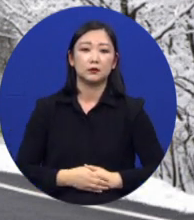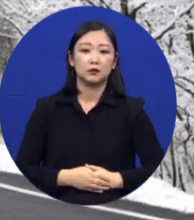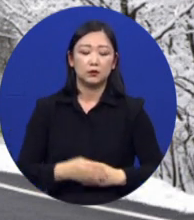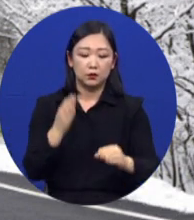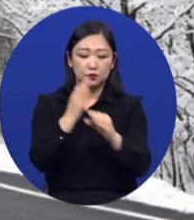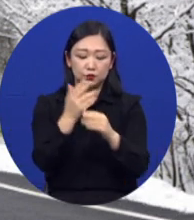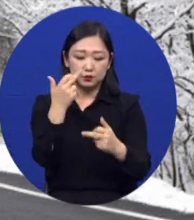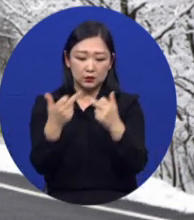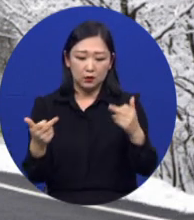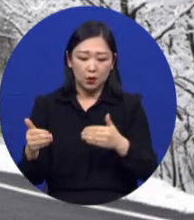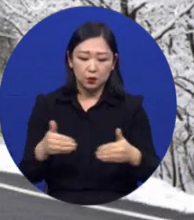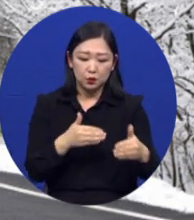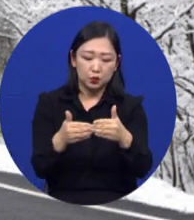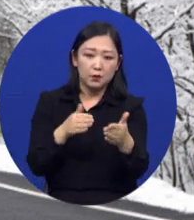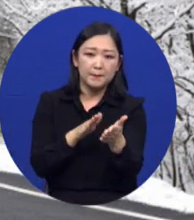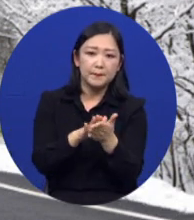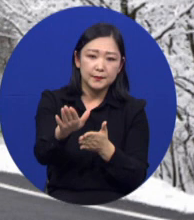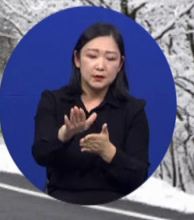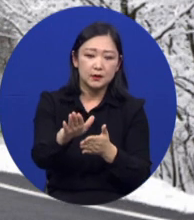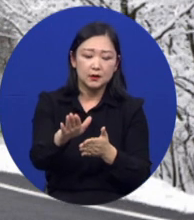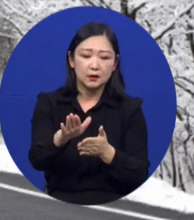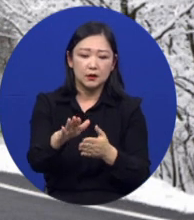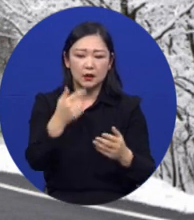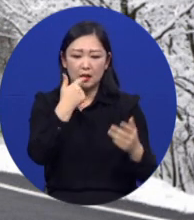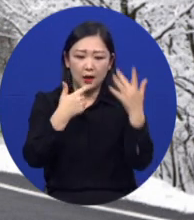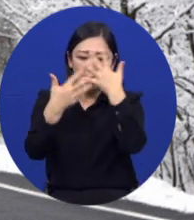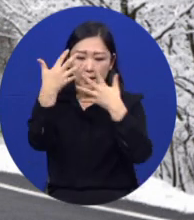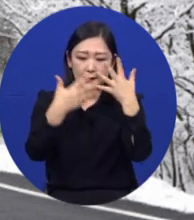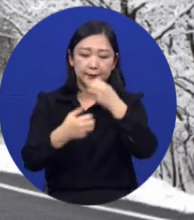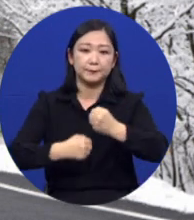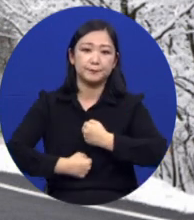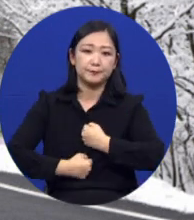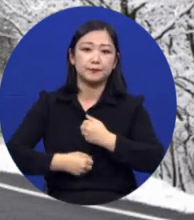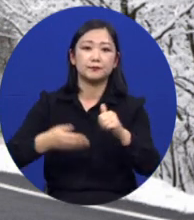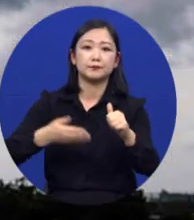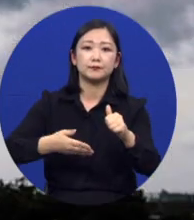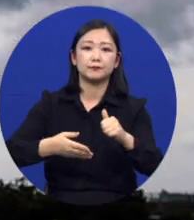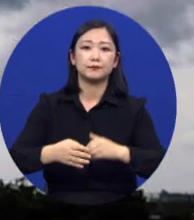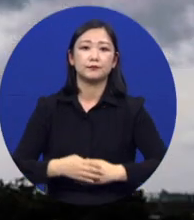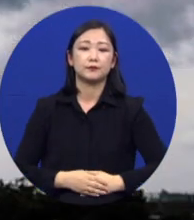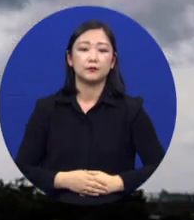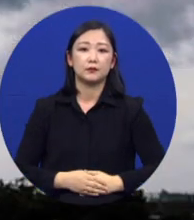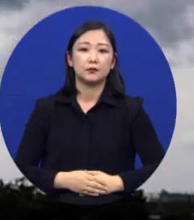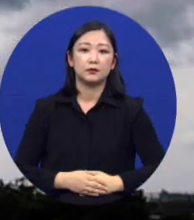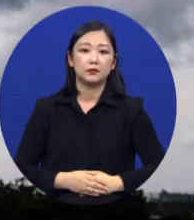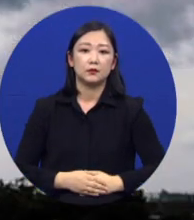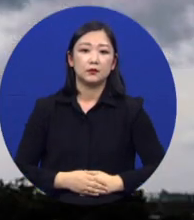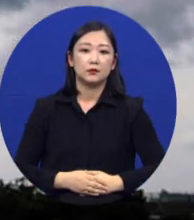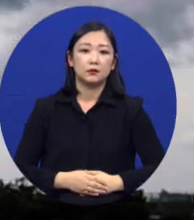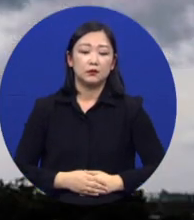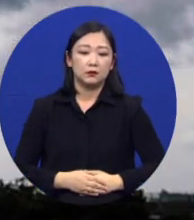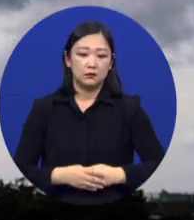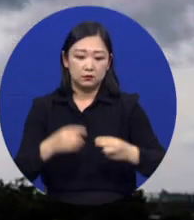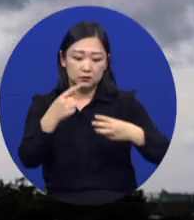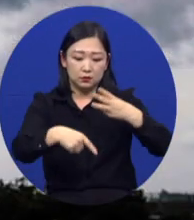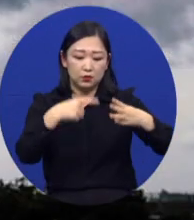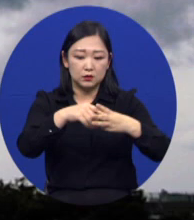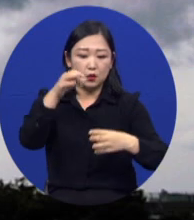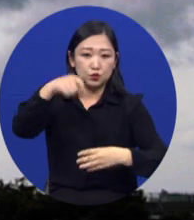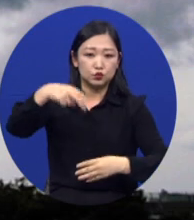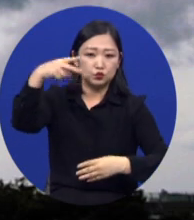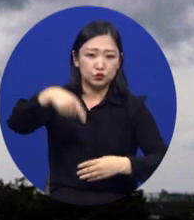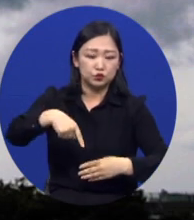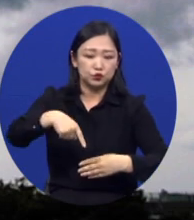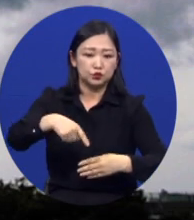상관이 상도 를 이용하시는 분들은 빙판길 과 안개의 조심하셔야 겠습니다 주말 내내 흐리게 있구요 절기상 우수 인 내일은